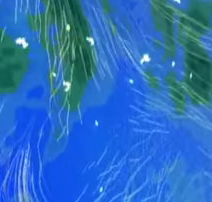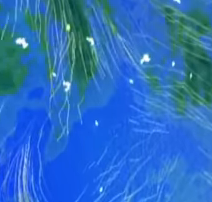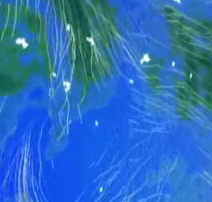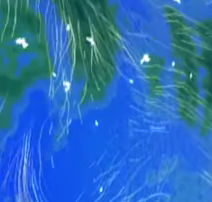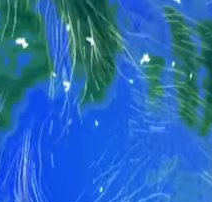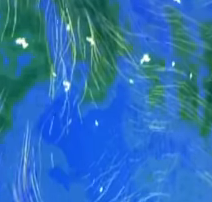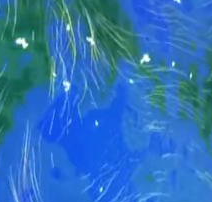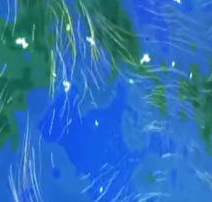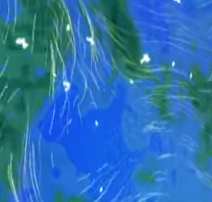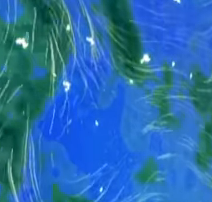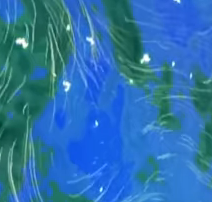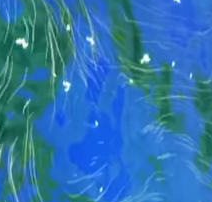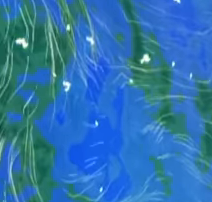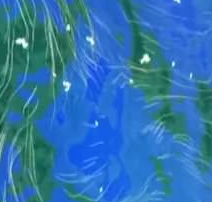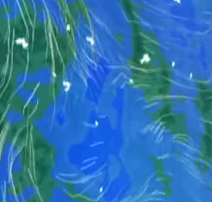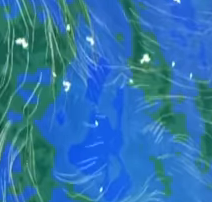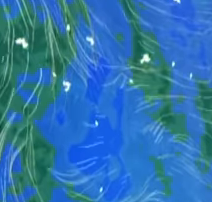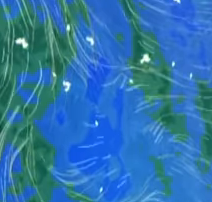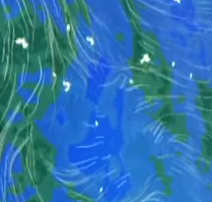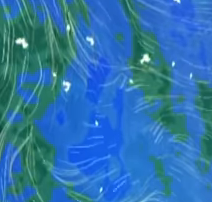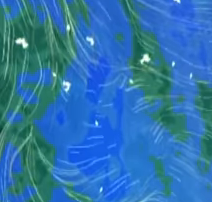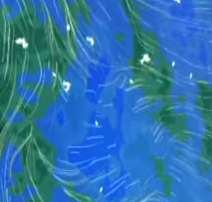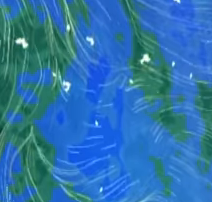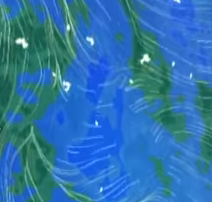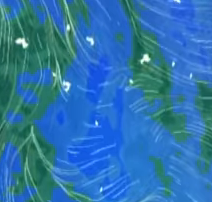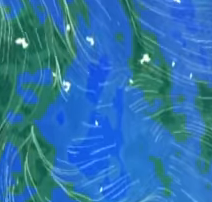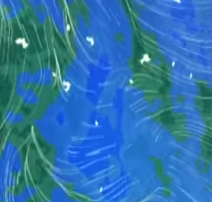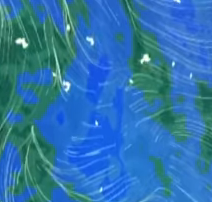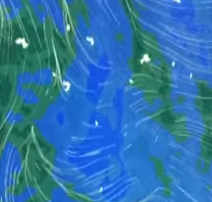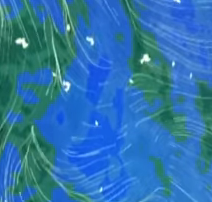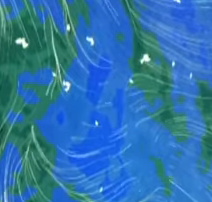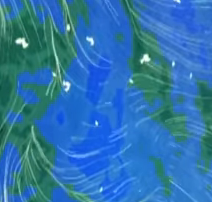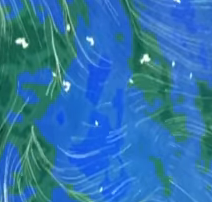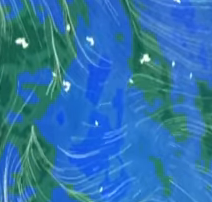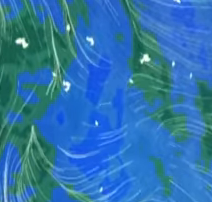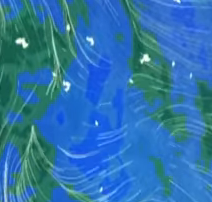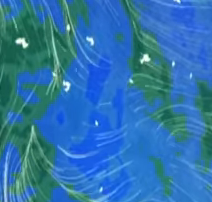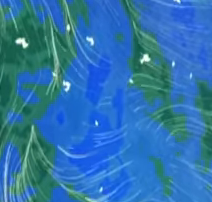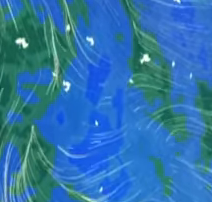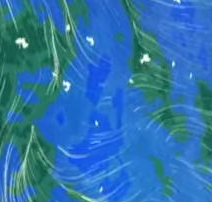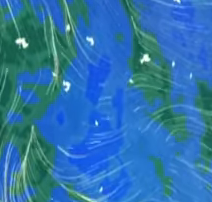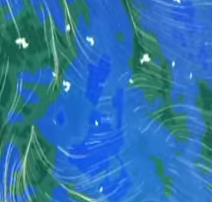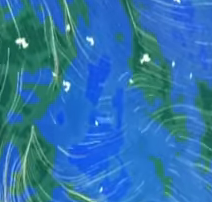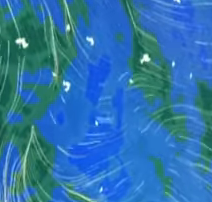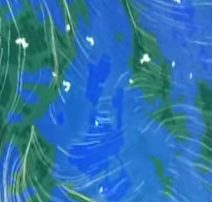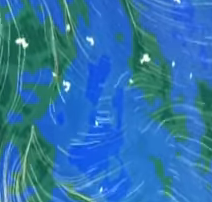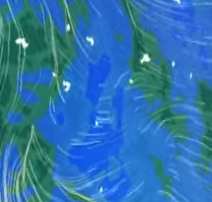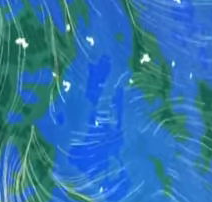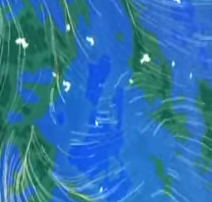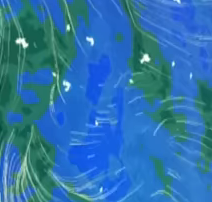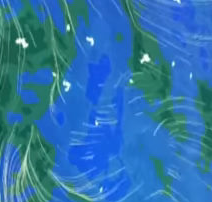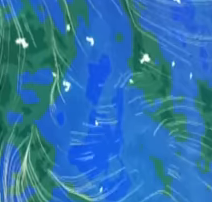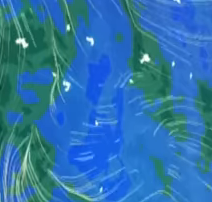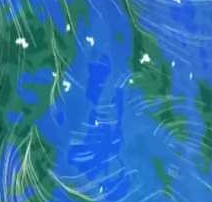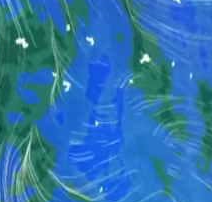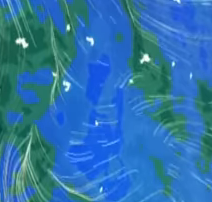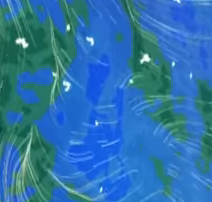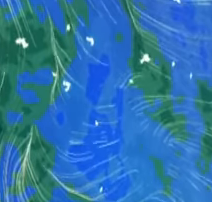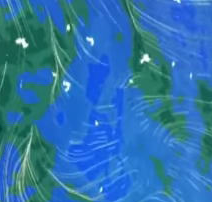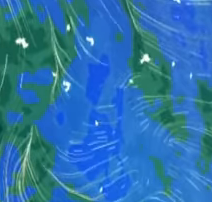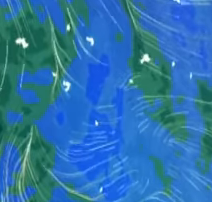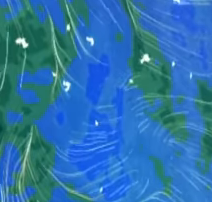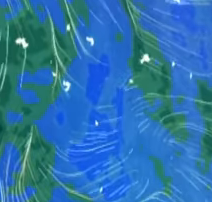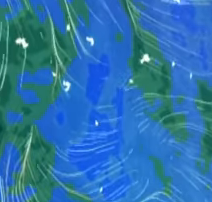thunderstorms lalo po sa hapon. Posibleng pumasok ang LPA sa PAR Lunes ng susunod na linggo at patuloy